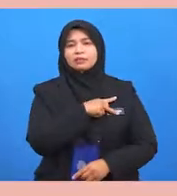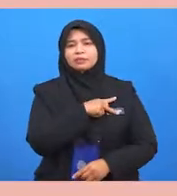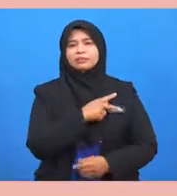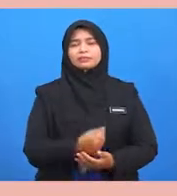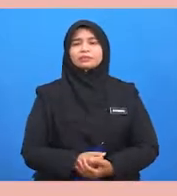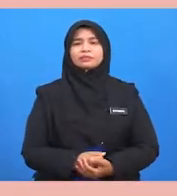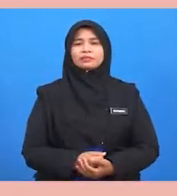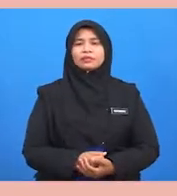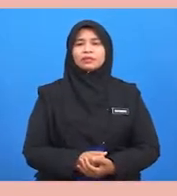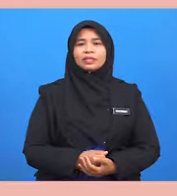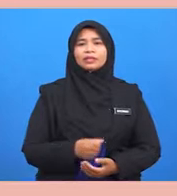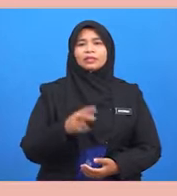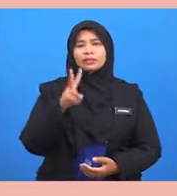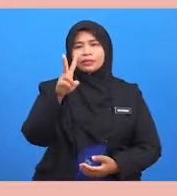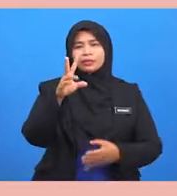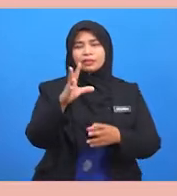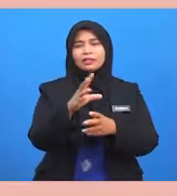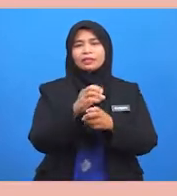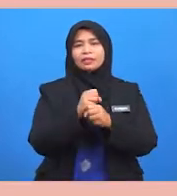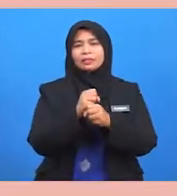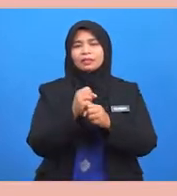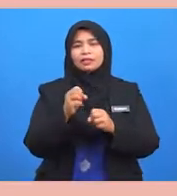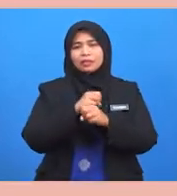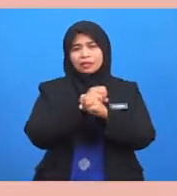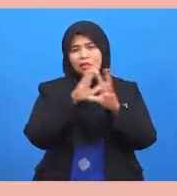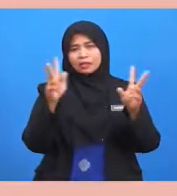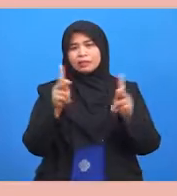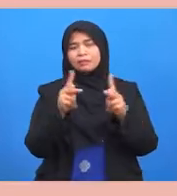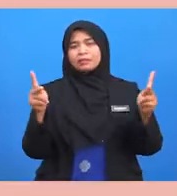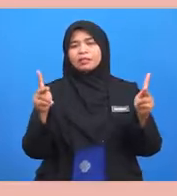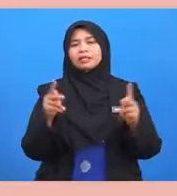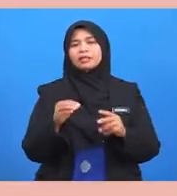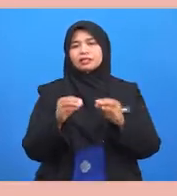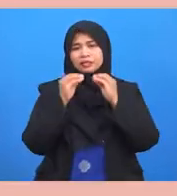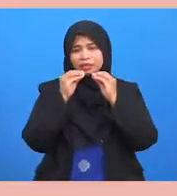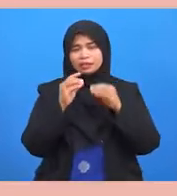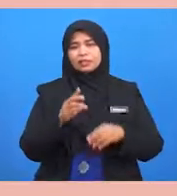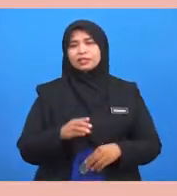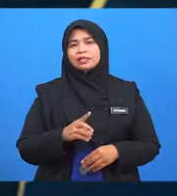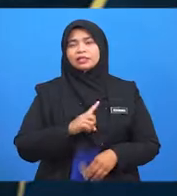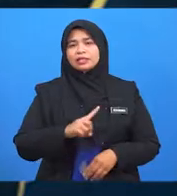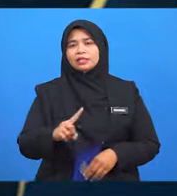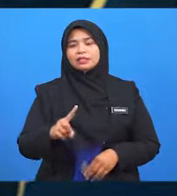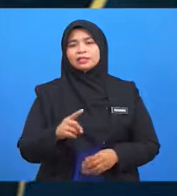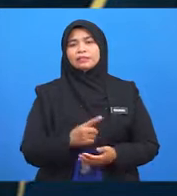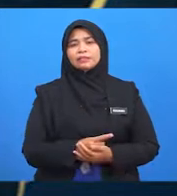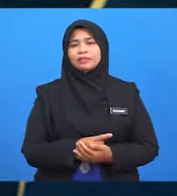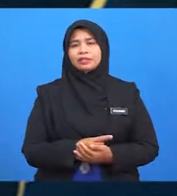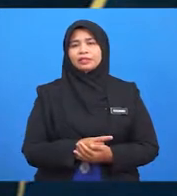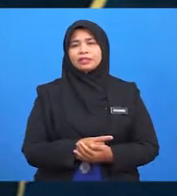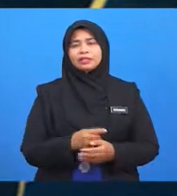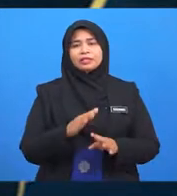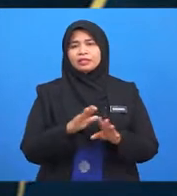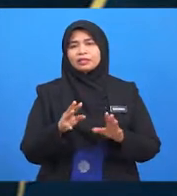Kedua, dapat mengembangkan syiar agama Islam. Selagi